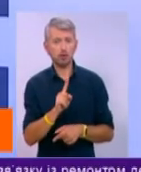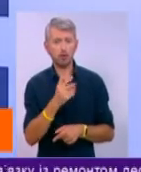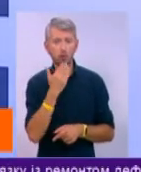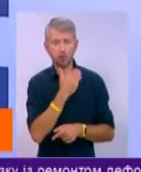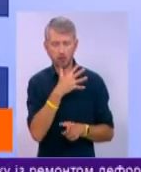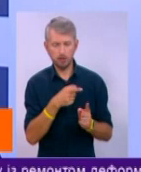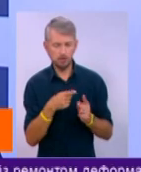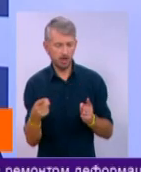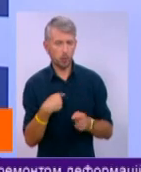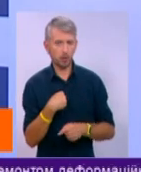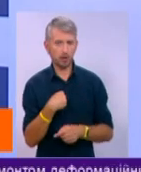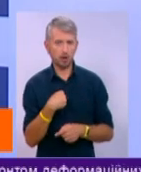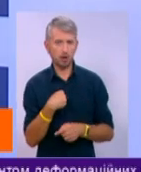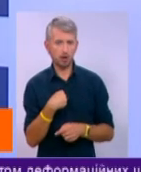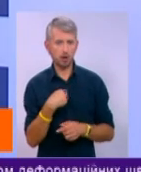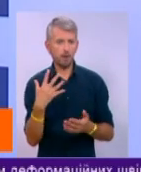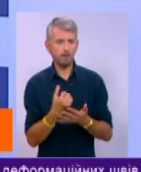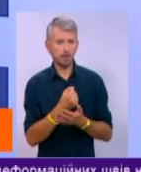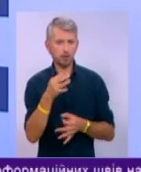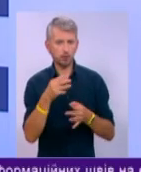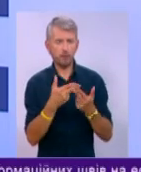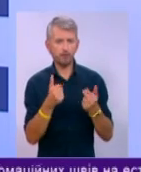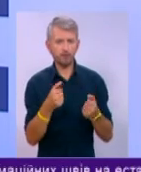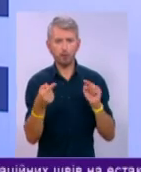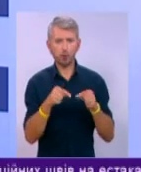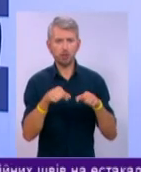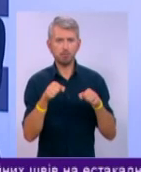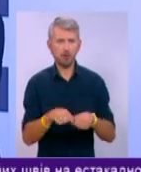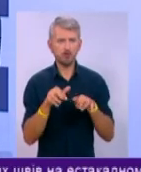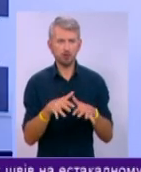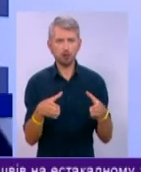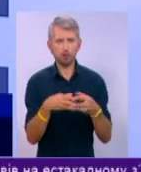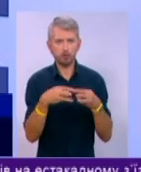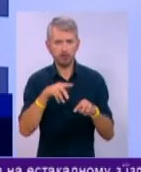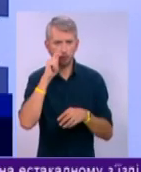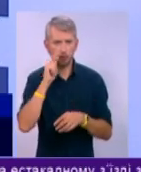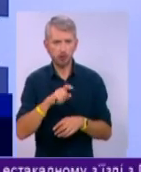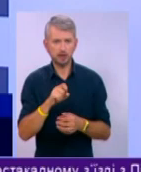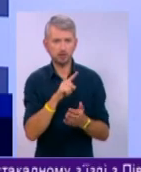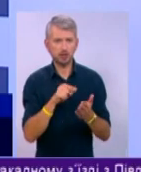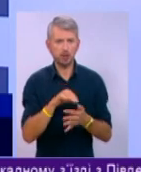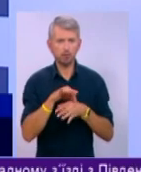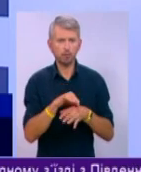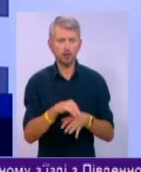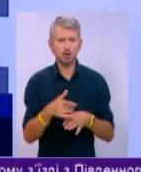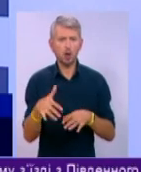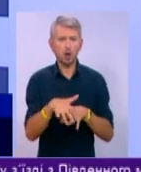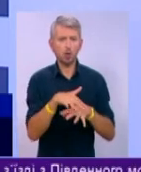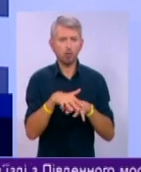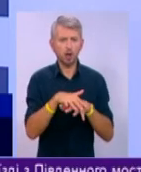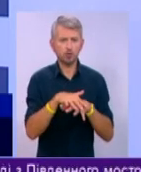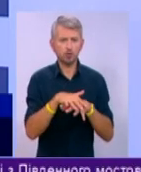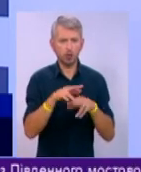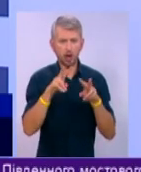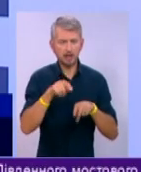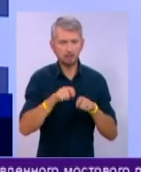останній період я виграв суд, визнав протиправні дії кабінету міністрів України з питань проведення